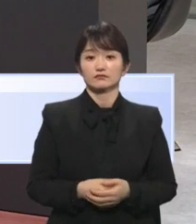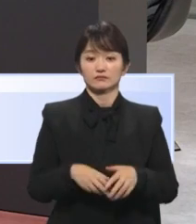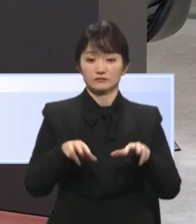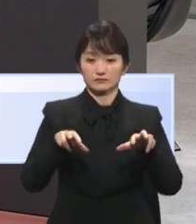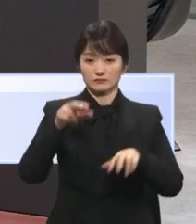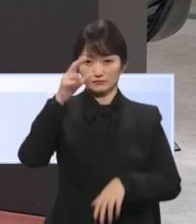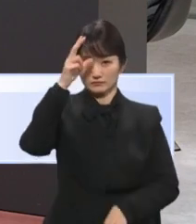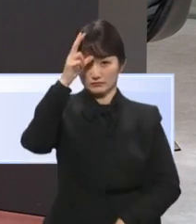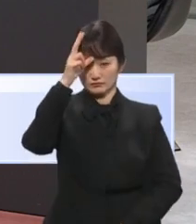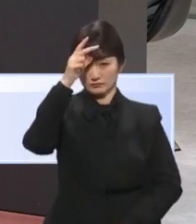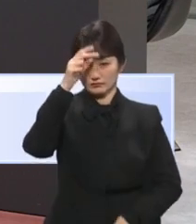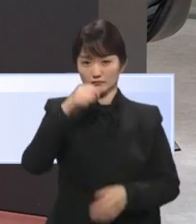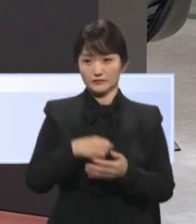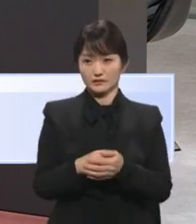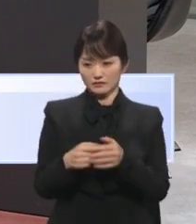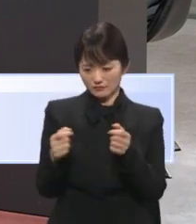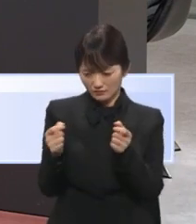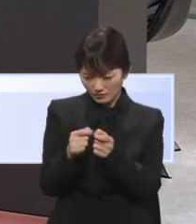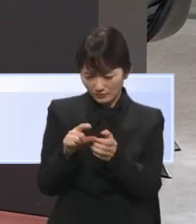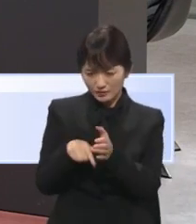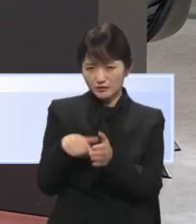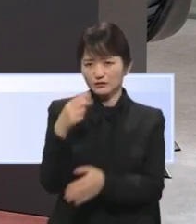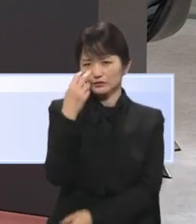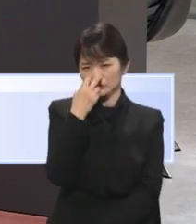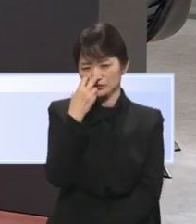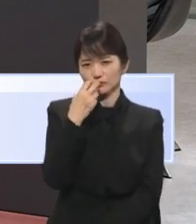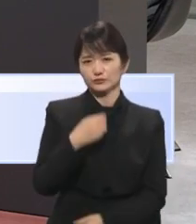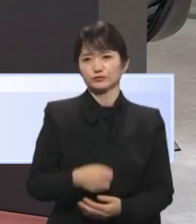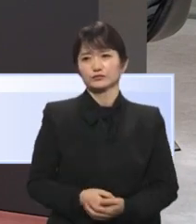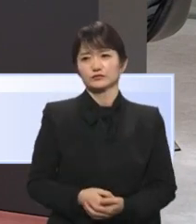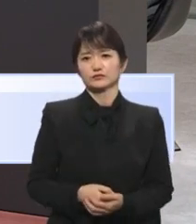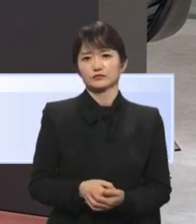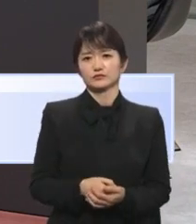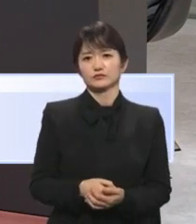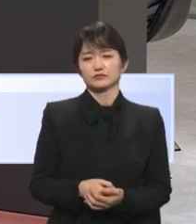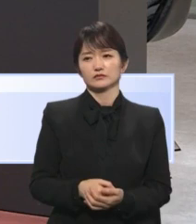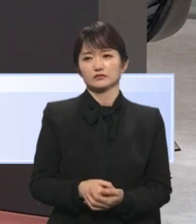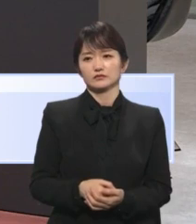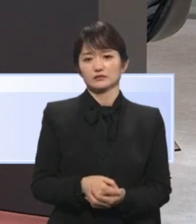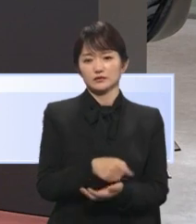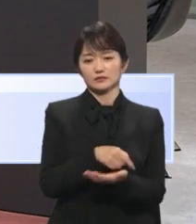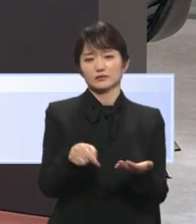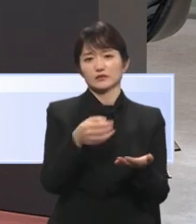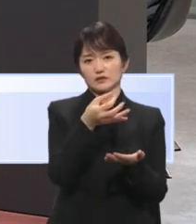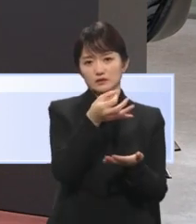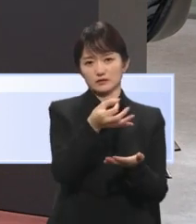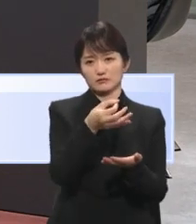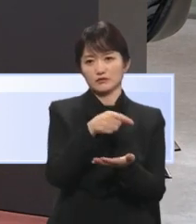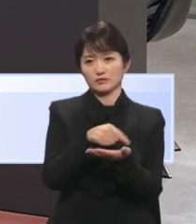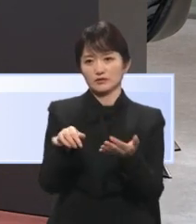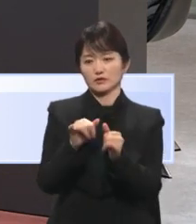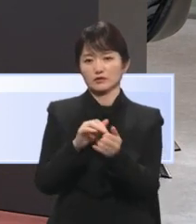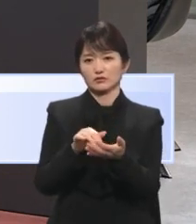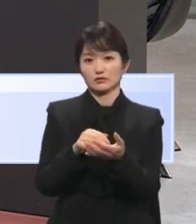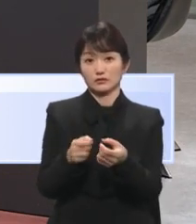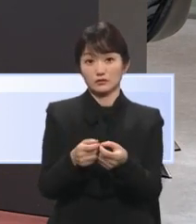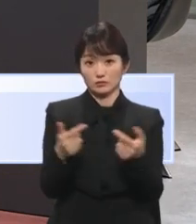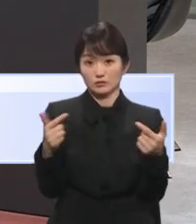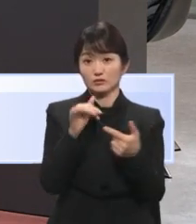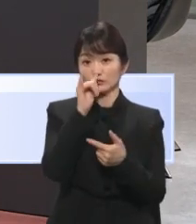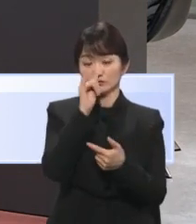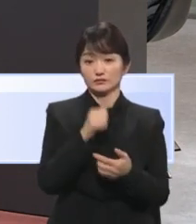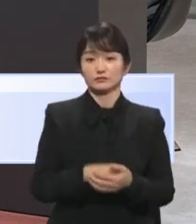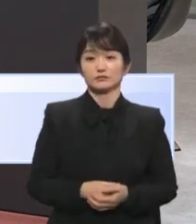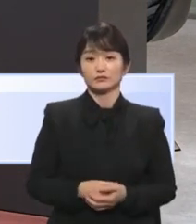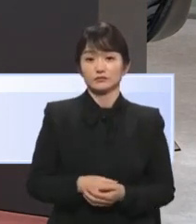경찰이 짧은 시간에 수사를 한 거니까이 피해 규모나 피해자가 더 늘어날 가능성이 있는 상황 그럴 수도 있죠 일단은